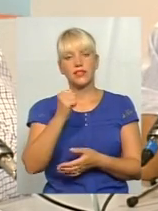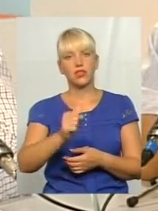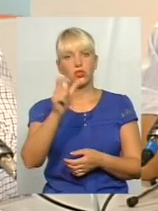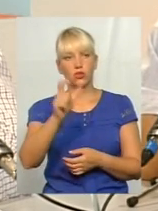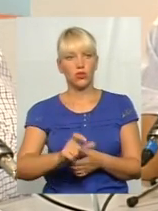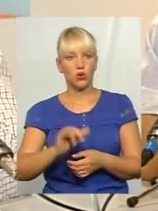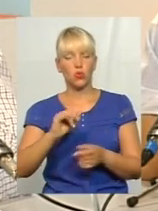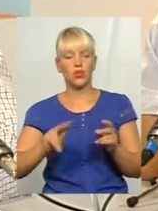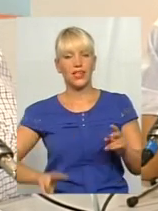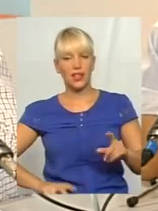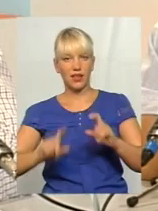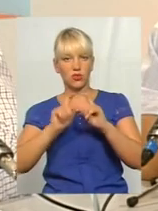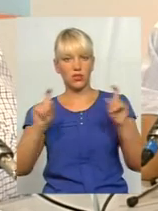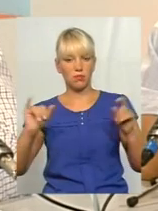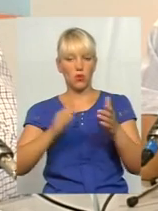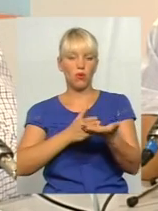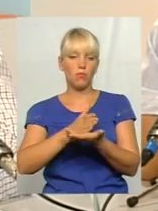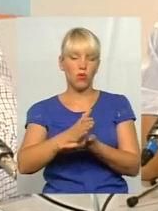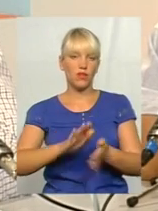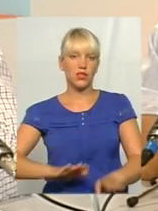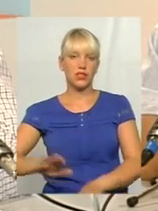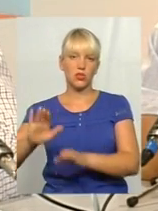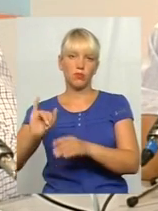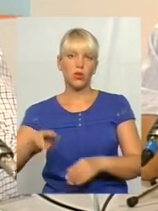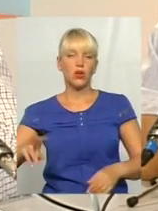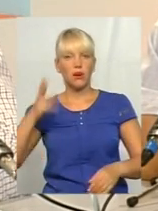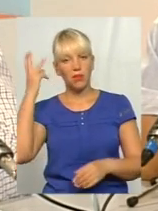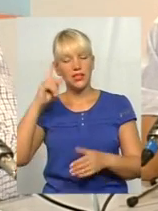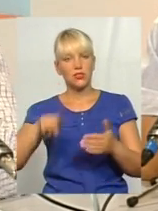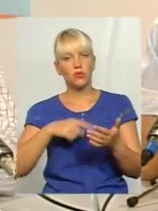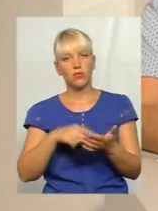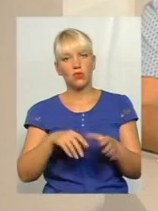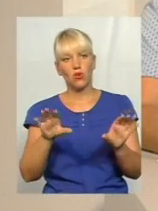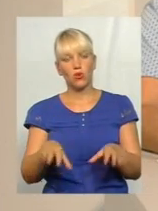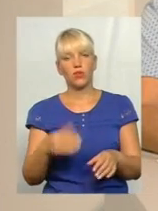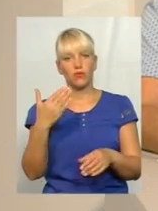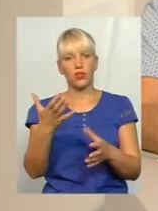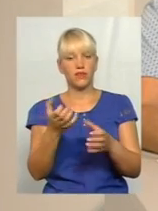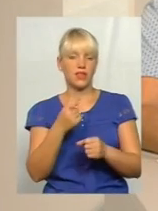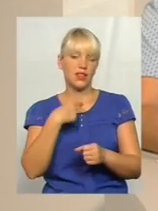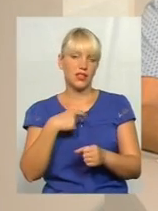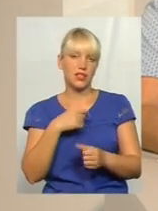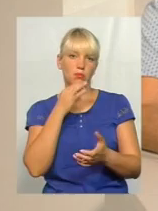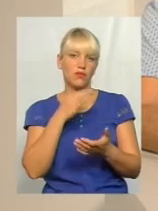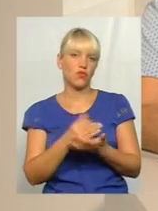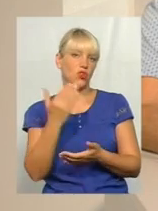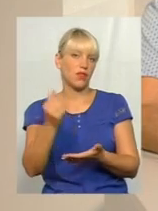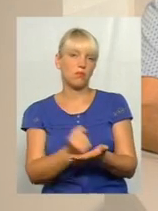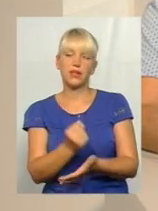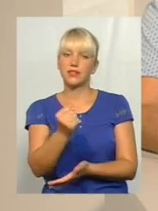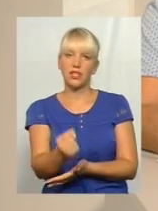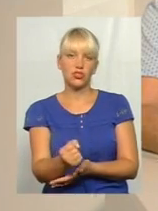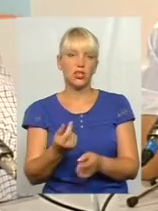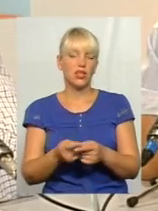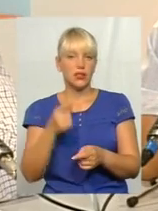директора департамента у профільного заступника і у Хмельницького міського голови вони взяли на себе відповідальність вони призначили ми знаємо